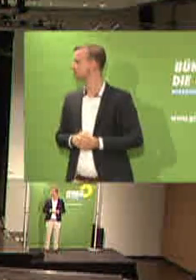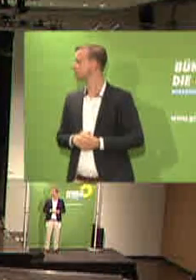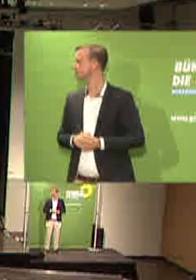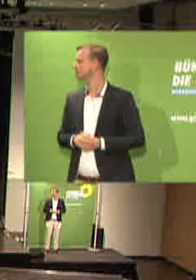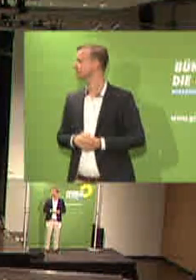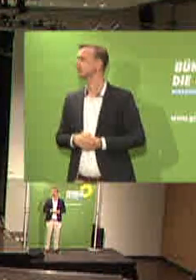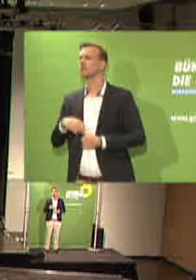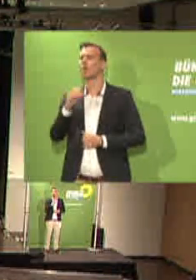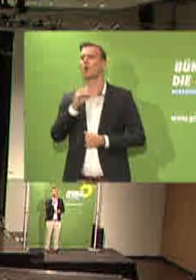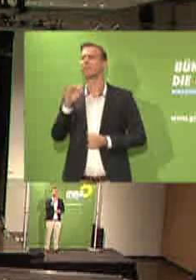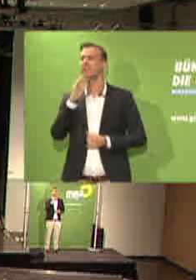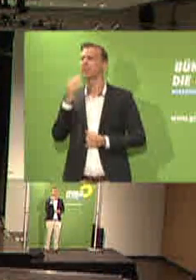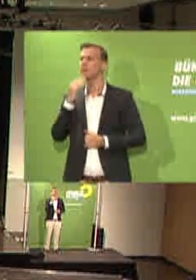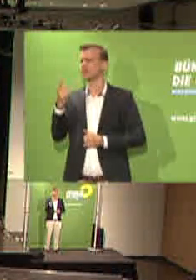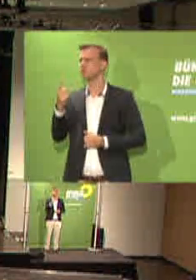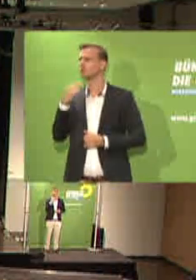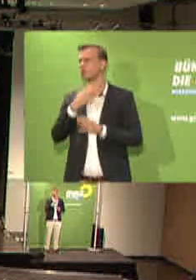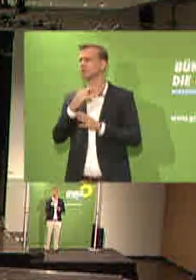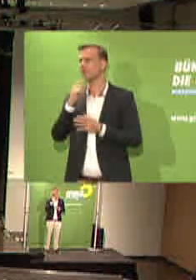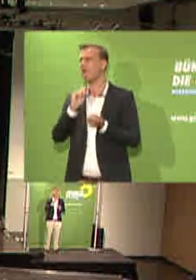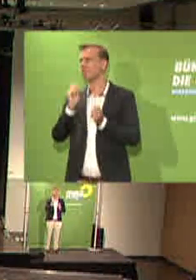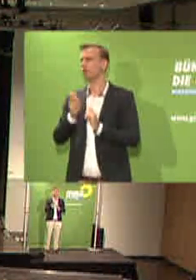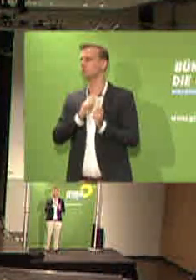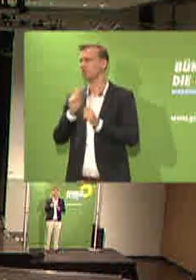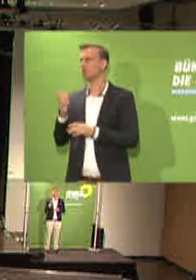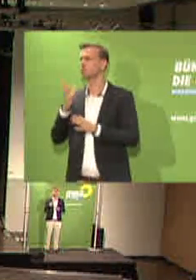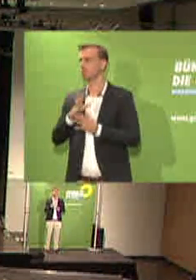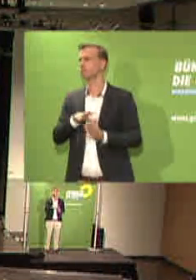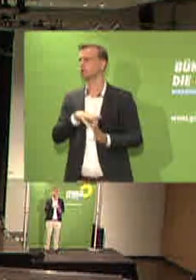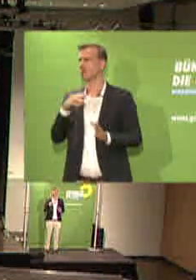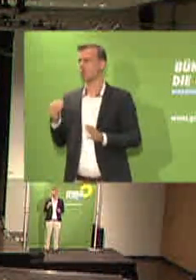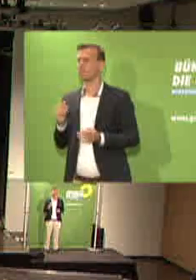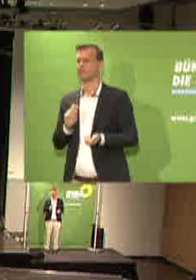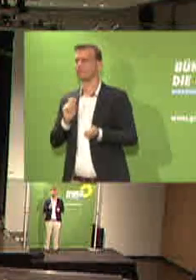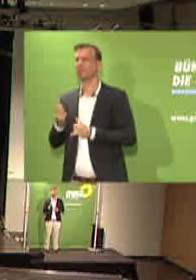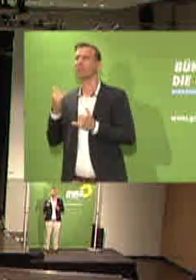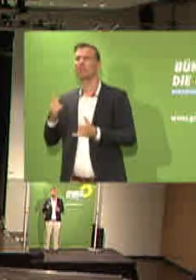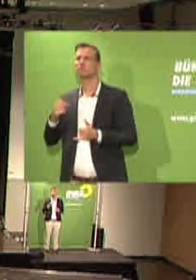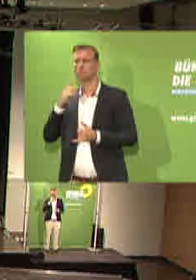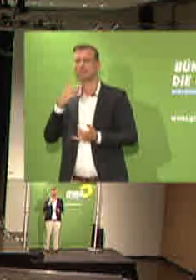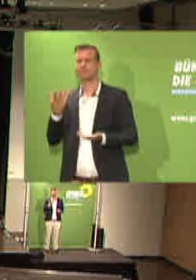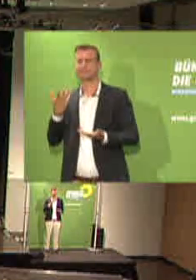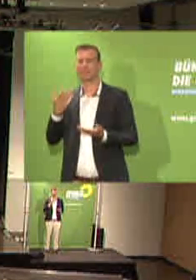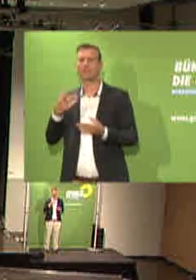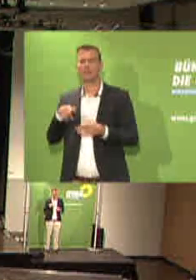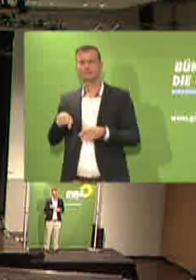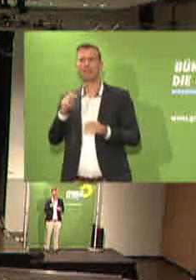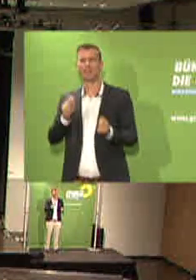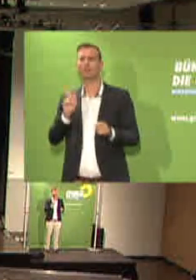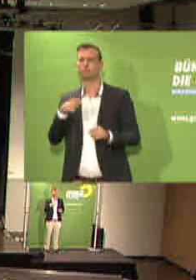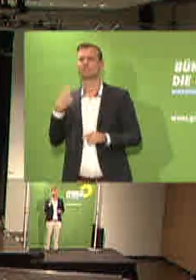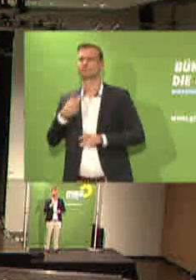Vielen Dank, Oliver. Du hast ja gerade schon gesagt, Änderungsanträge sind übernommen worden, sodass auch jetzt nur noch dieser Antrag zur